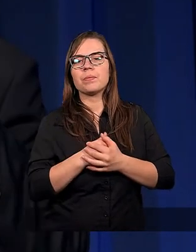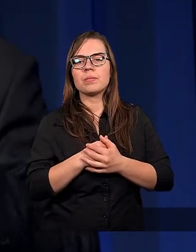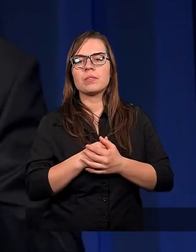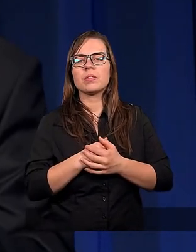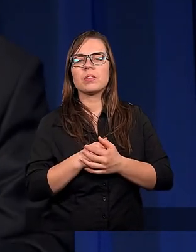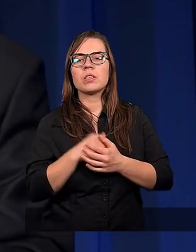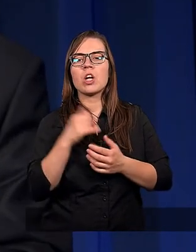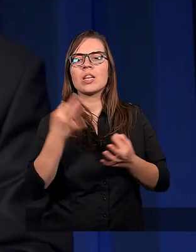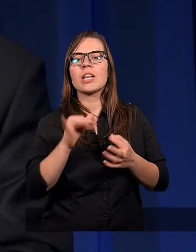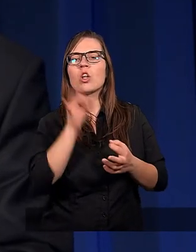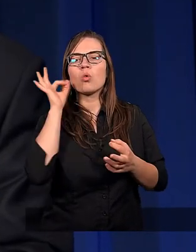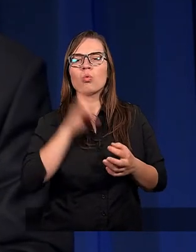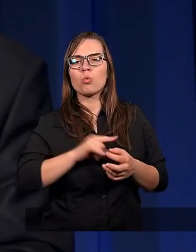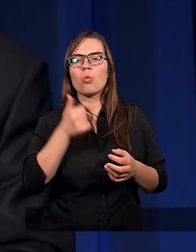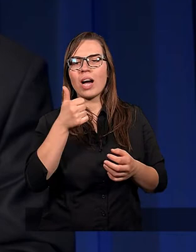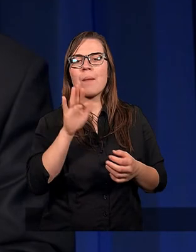Wiecie, jak moja córka ma na imię?